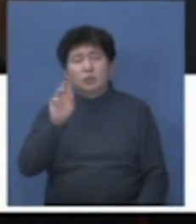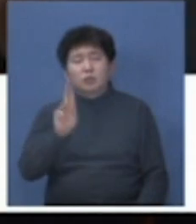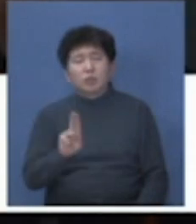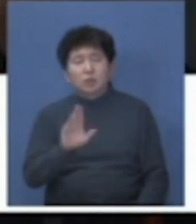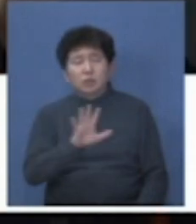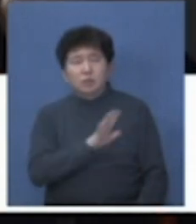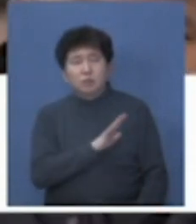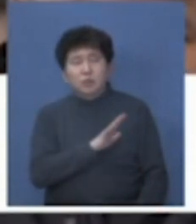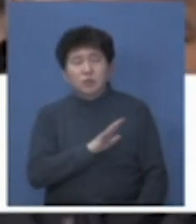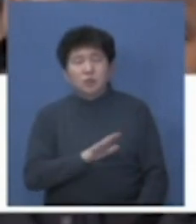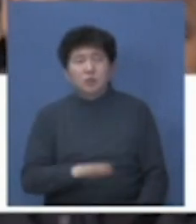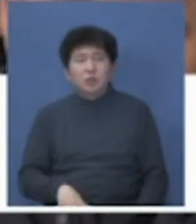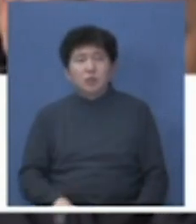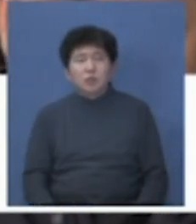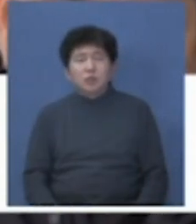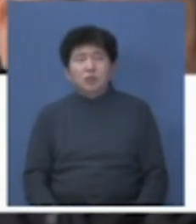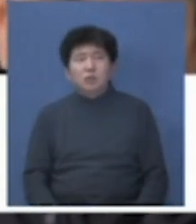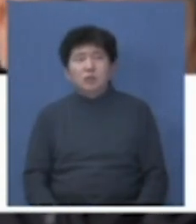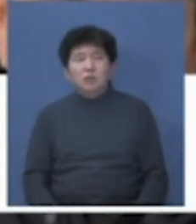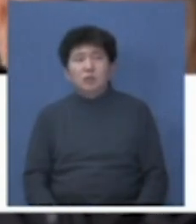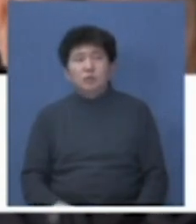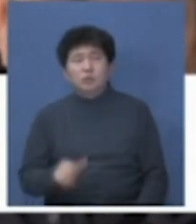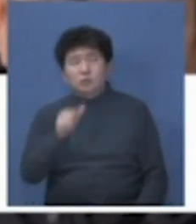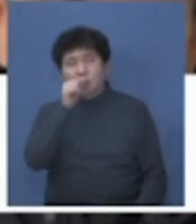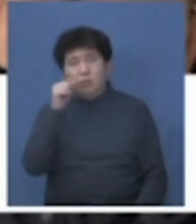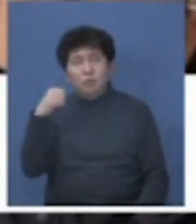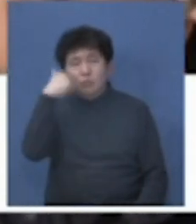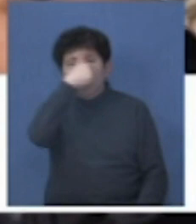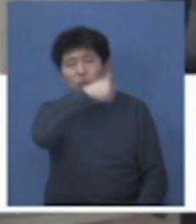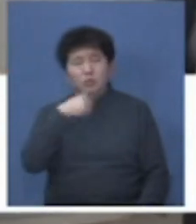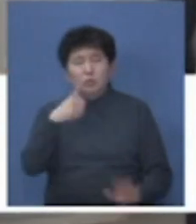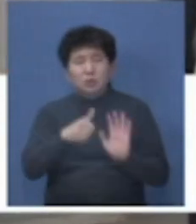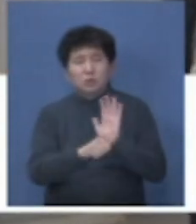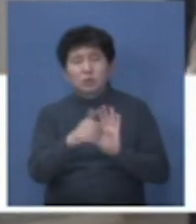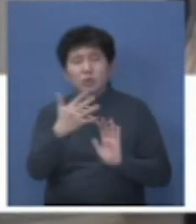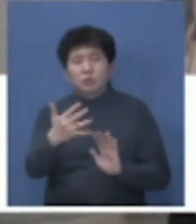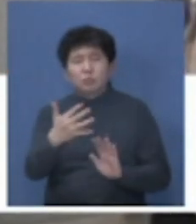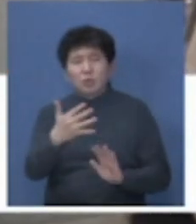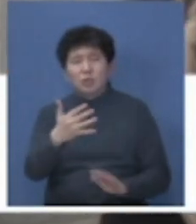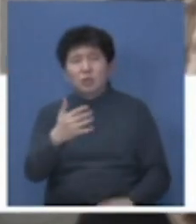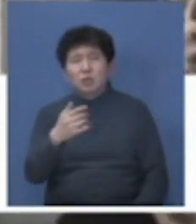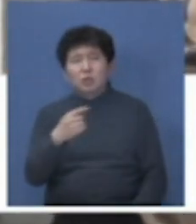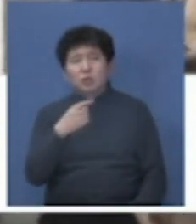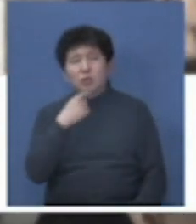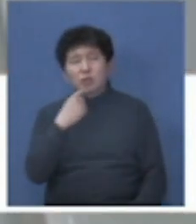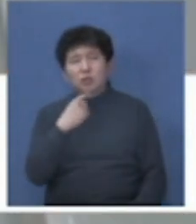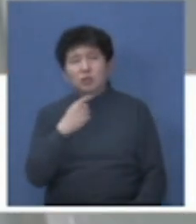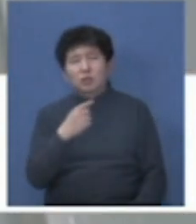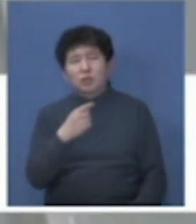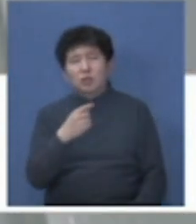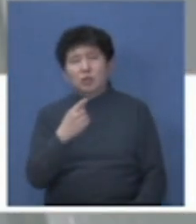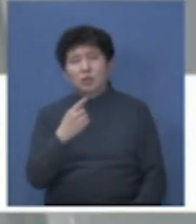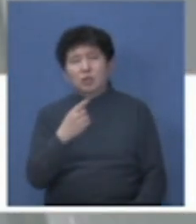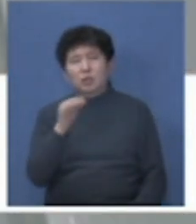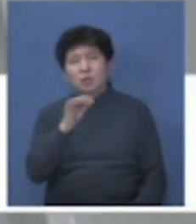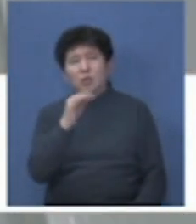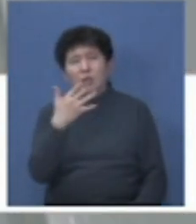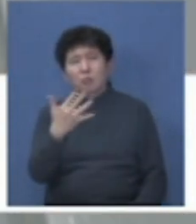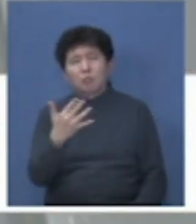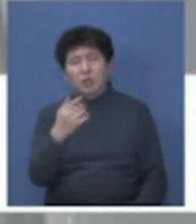отклонений второй степени В то время как в прошлом сезоне 65 отклонений второй и пять первой степени в этом году